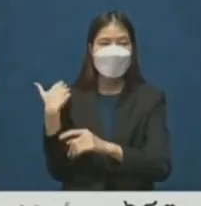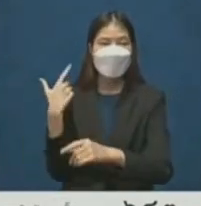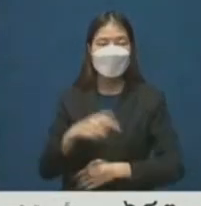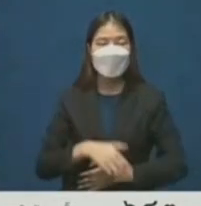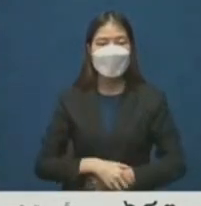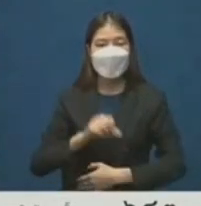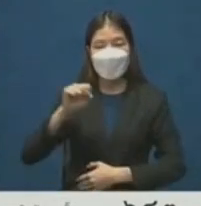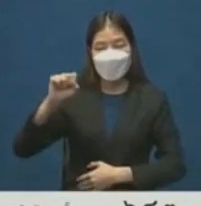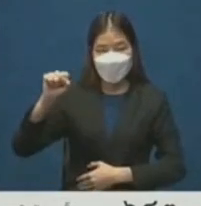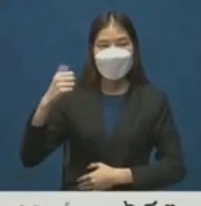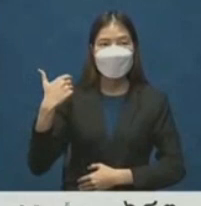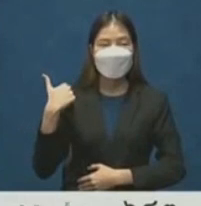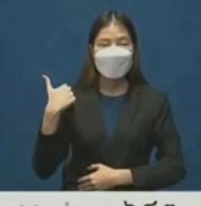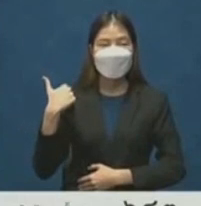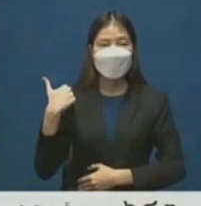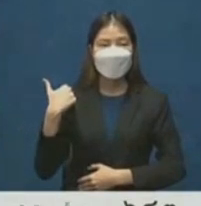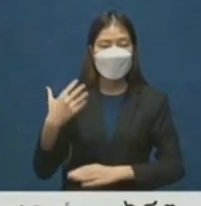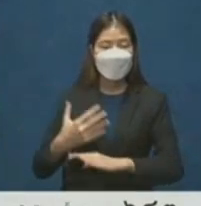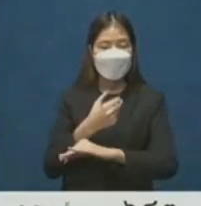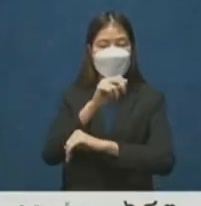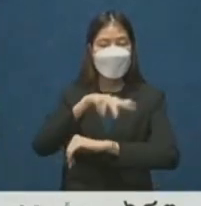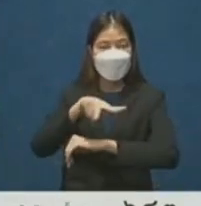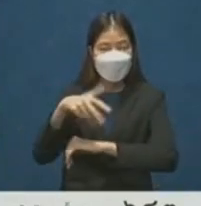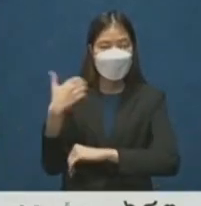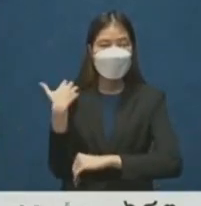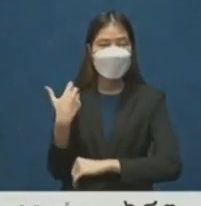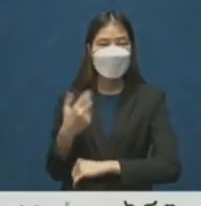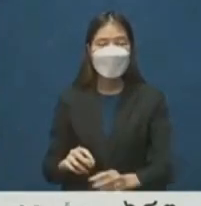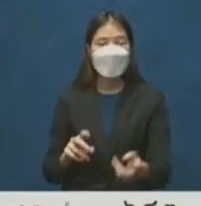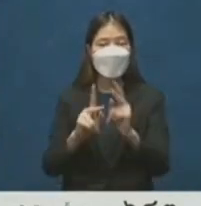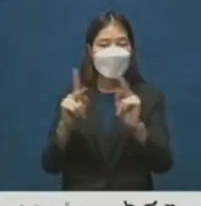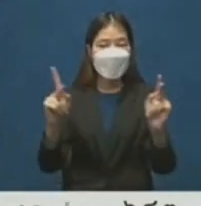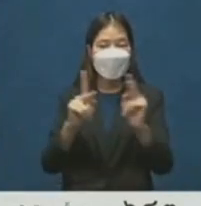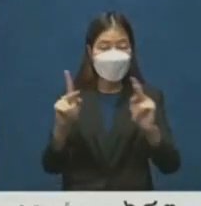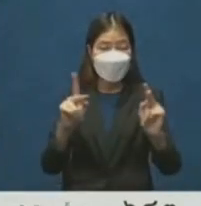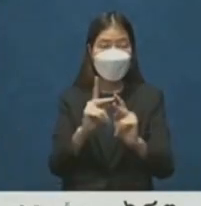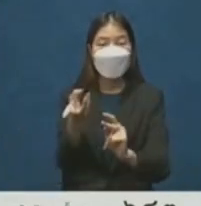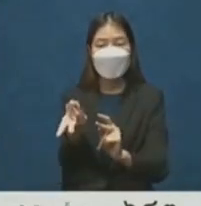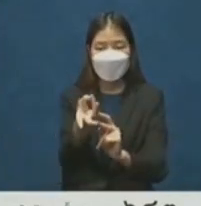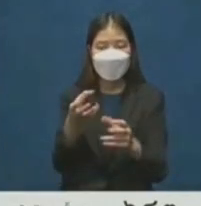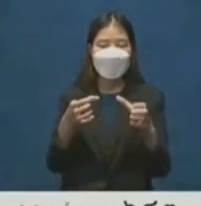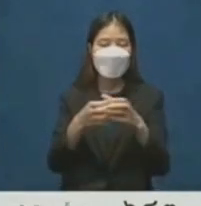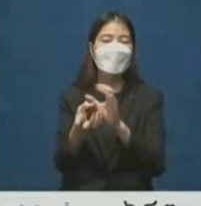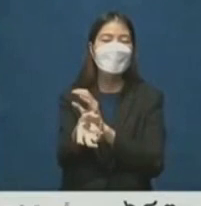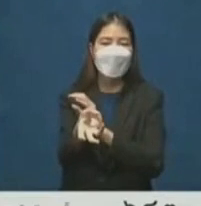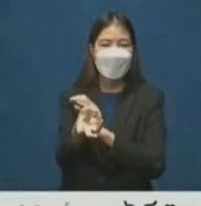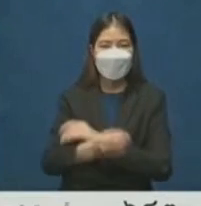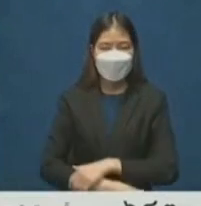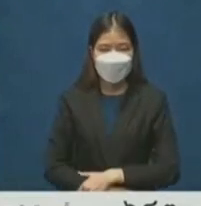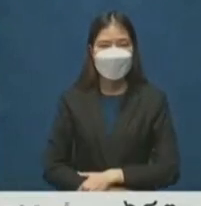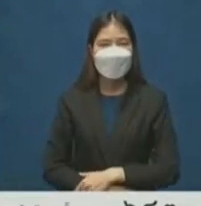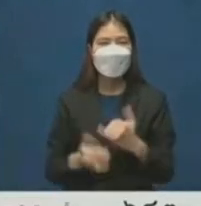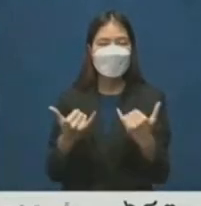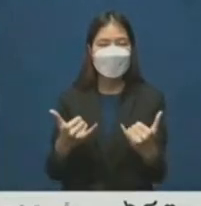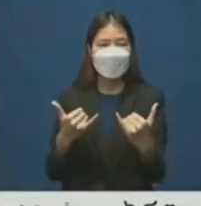รคเพื่อไทยเขต2จังหวัดบึงกาฬในฐานะสมาชิกรัฐสภาและในฐานะกรรมการเสียงข้างน้อยนะครับ